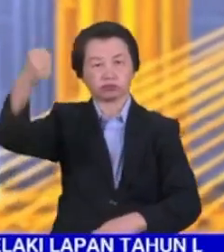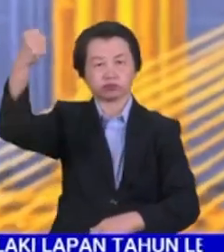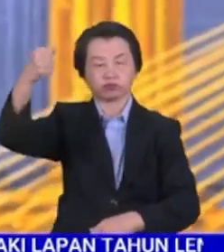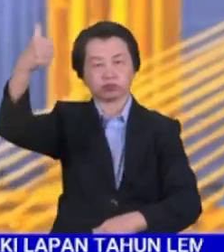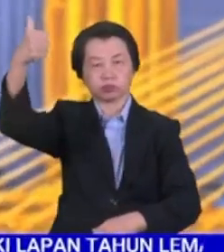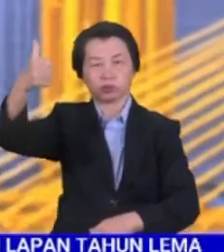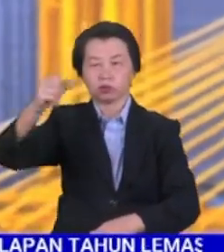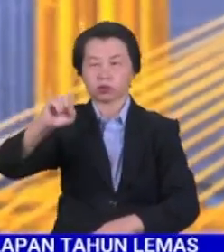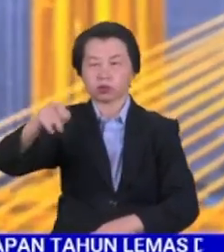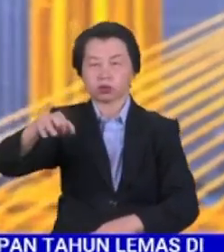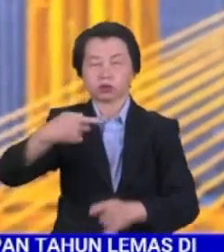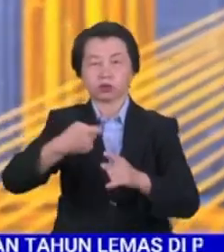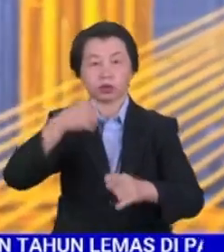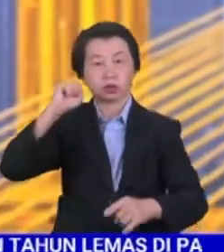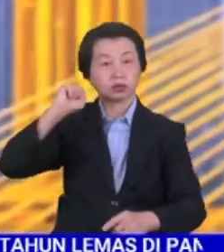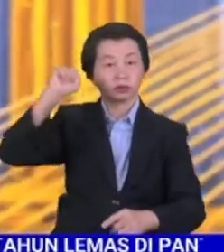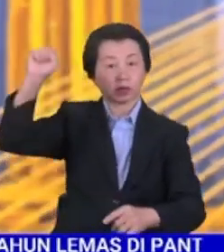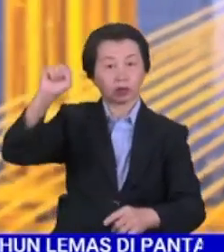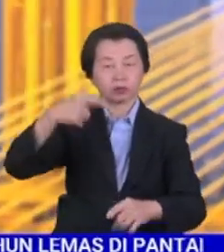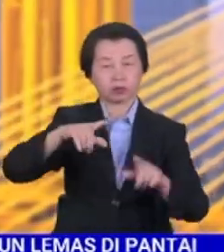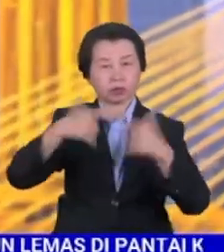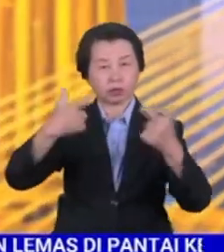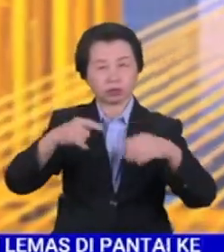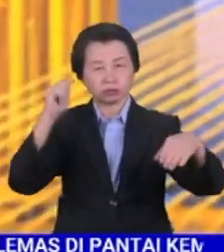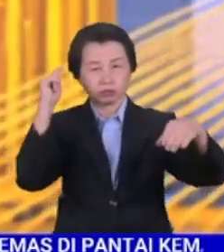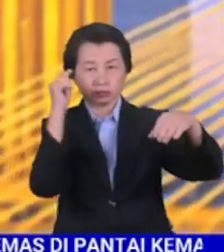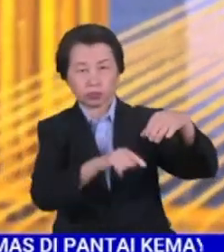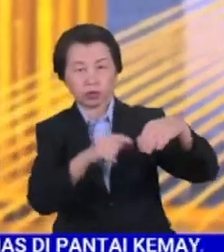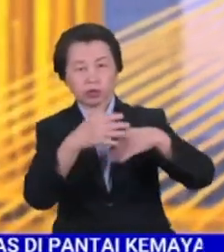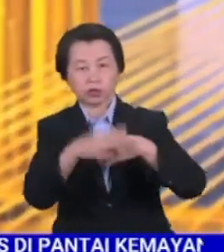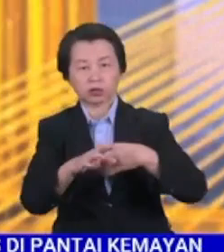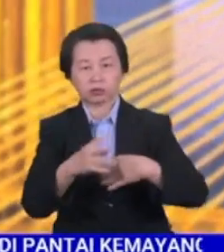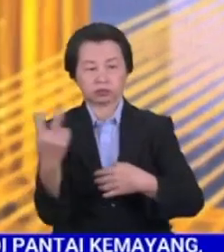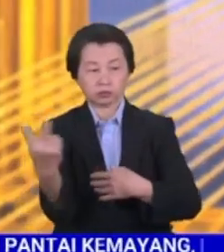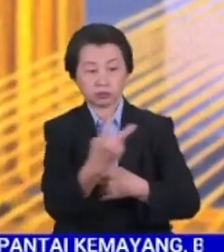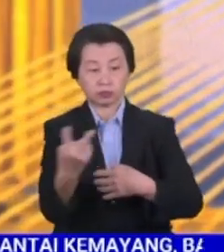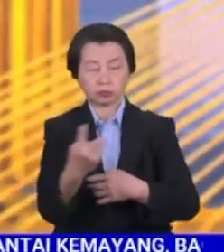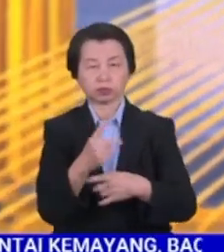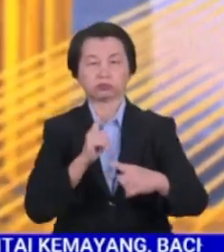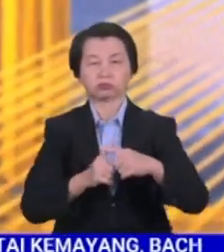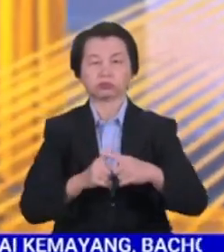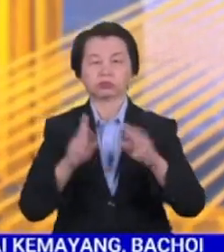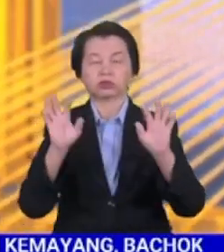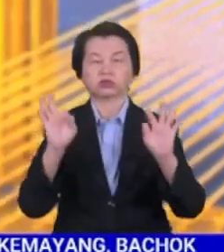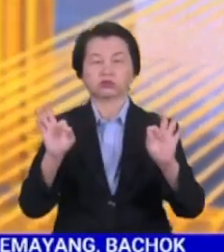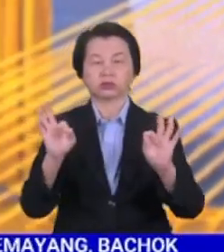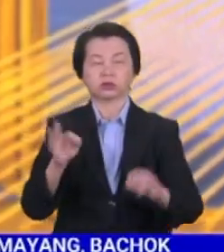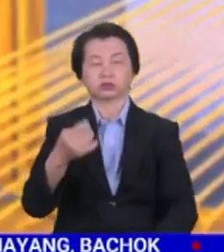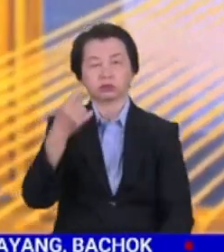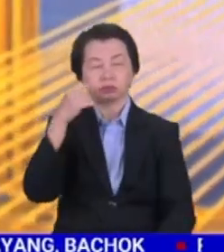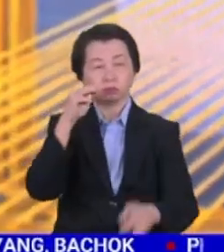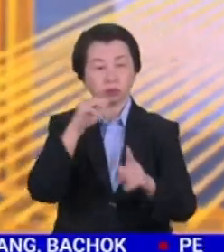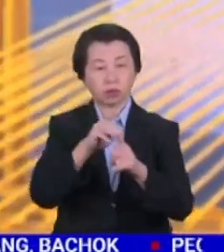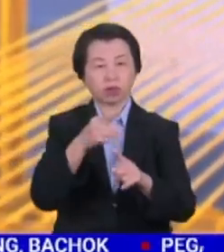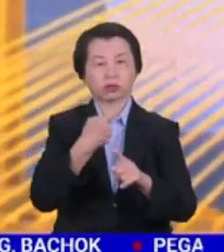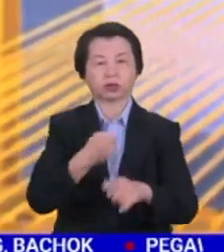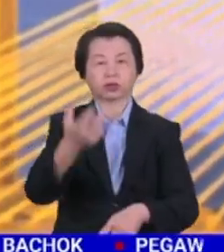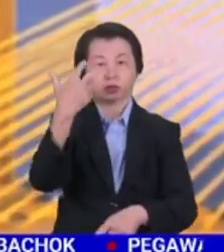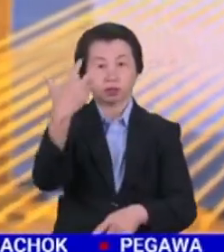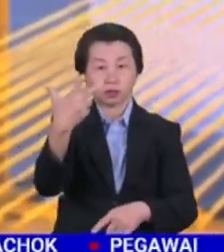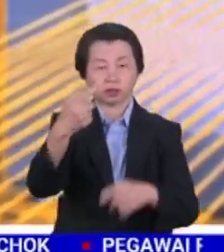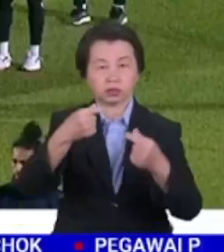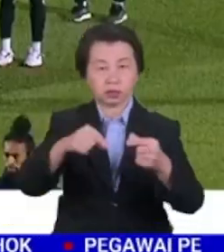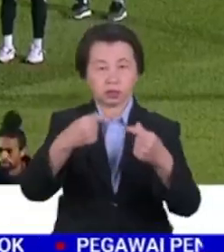Liga Super daripada Sabah FC menerusi perbezaan jaringan selepas kedua-duanya terikat 9 mata daripada 3